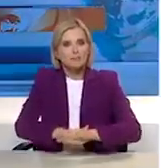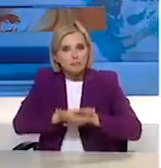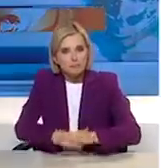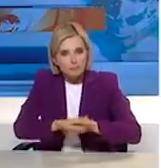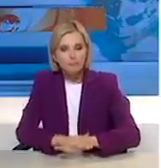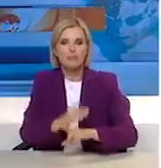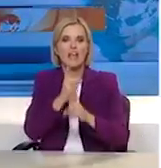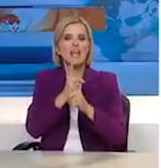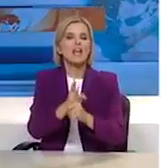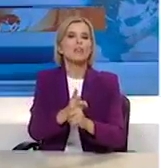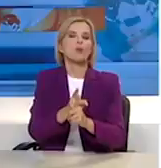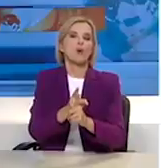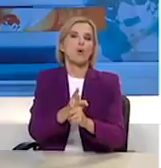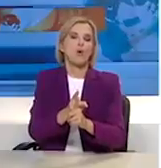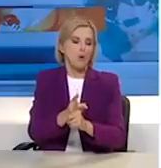και το ειδικό.